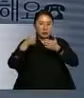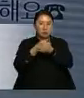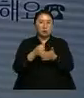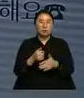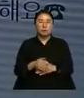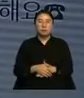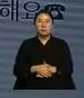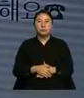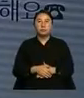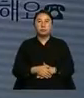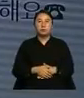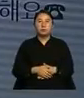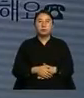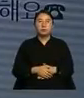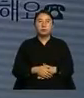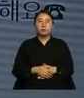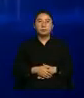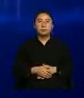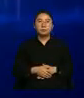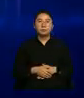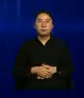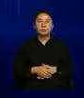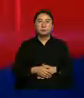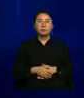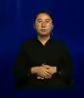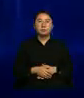있습니다 보도에 전진하 기자입니다